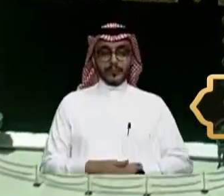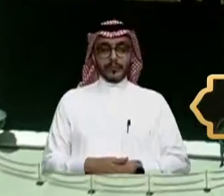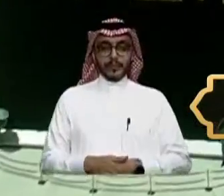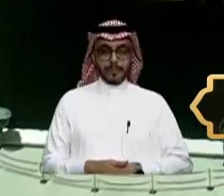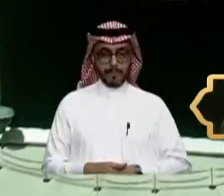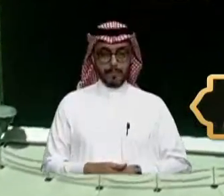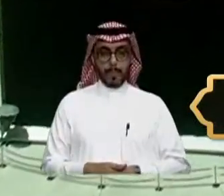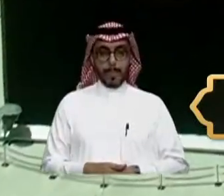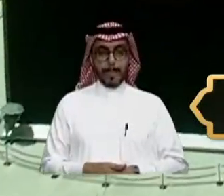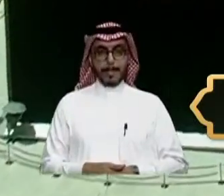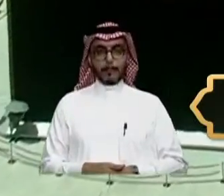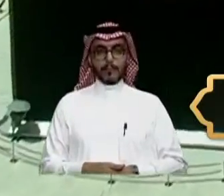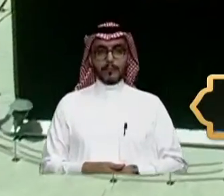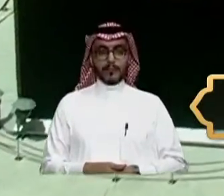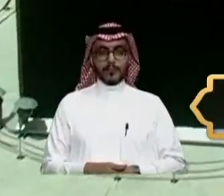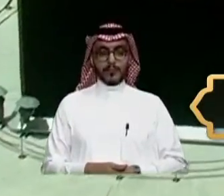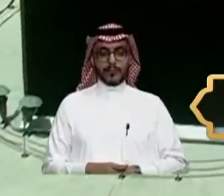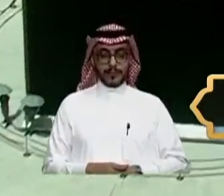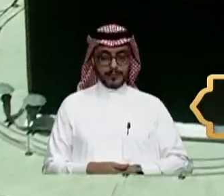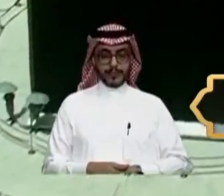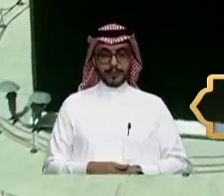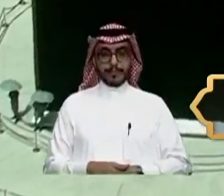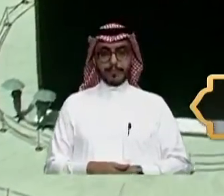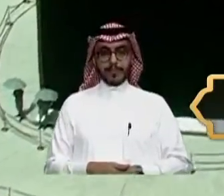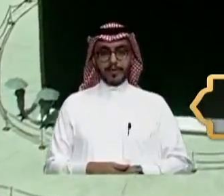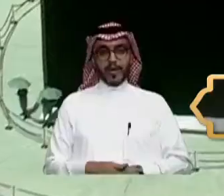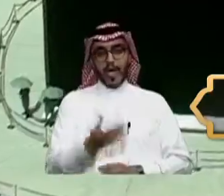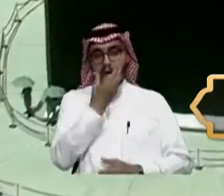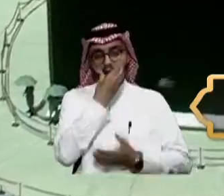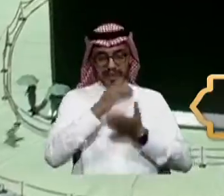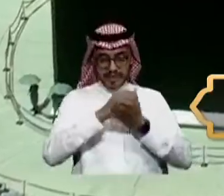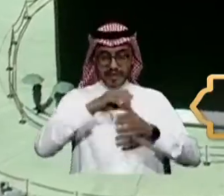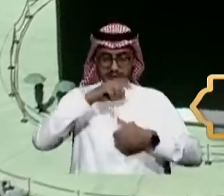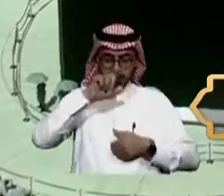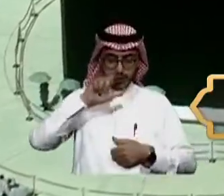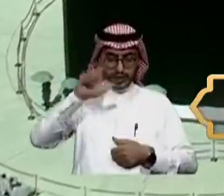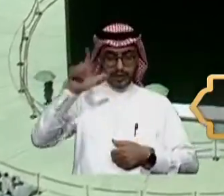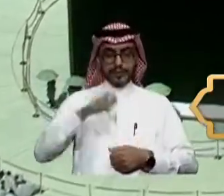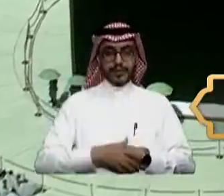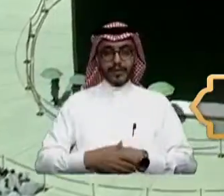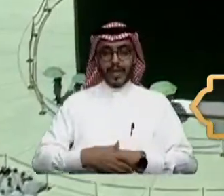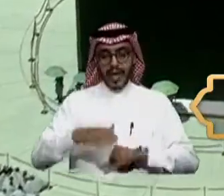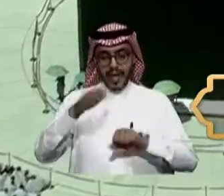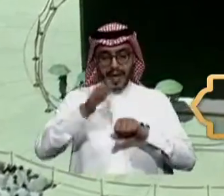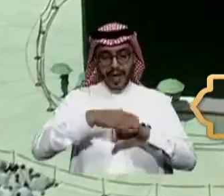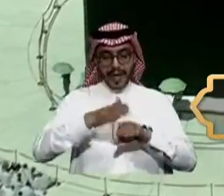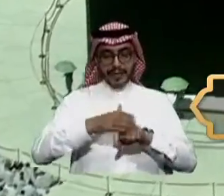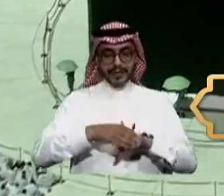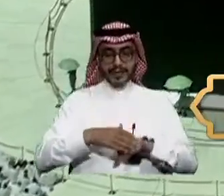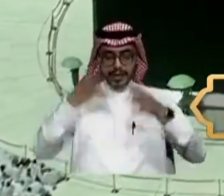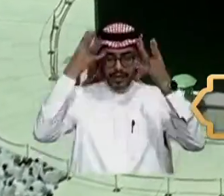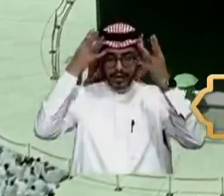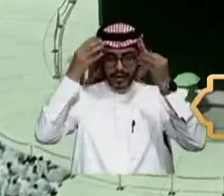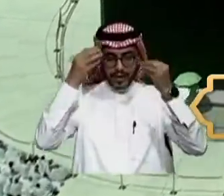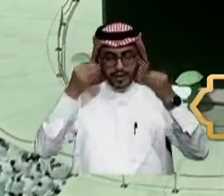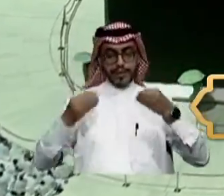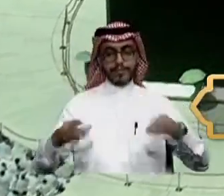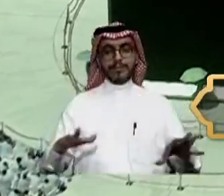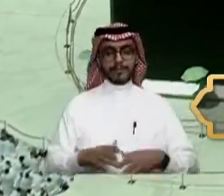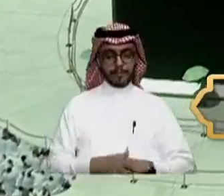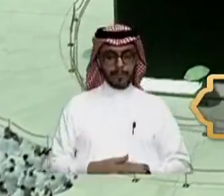والضياء المقدسي في المختاره باسناد صحيح من حديث انس بن مالك رضي الله